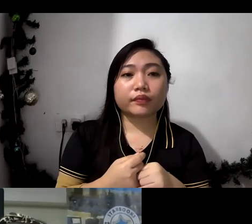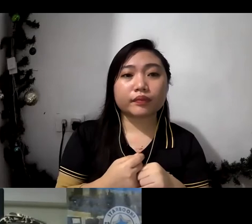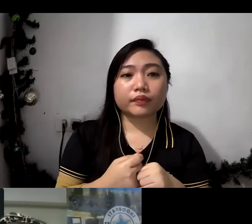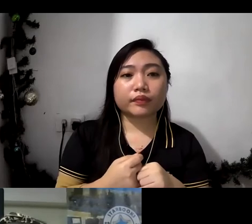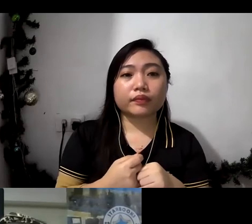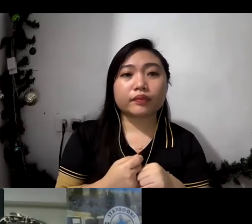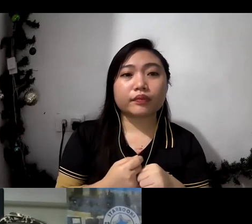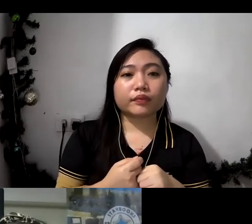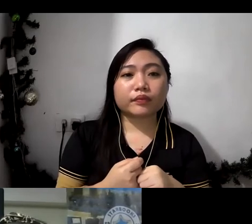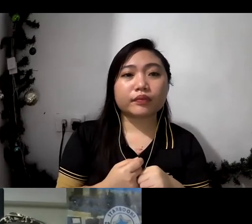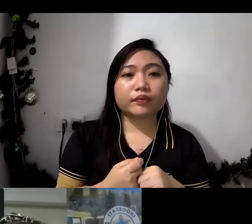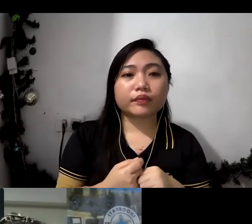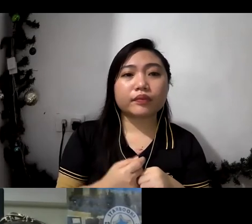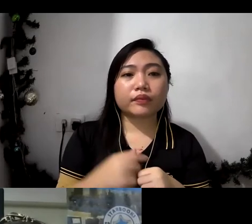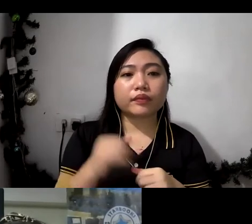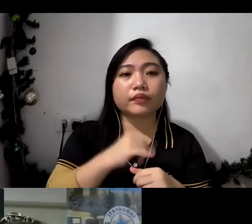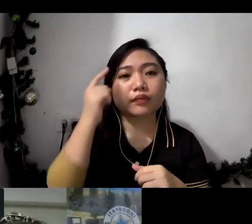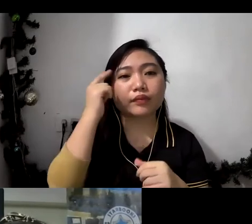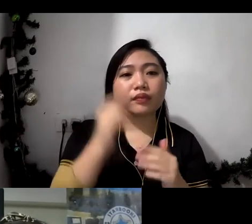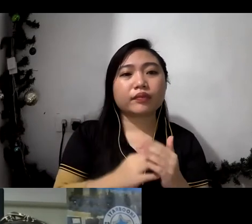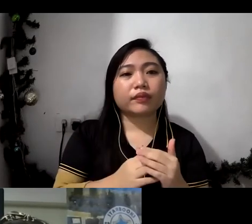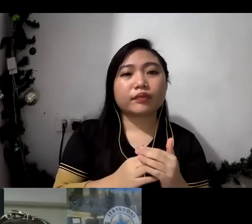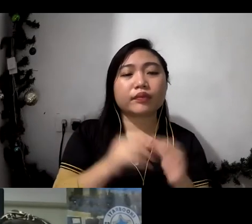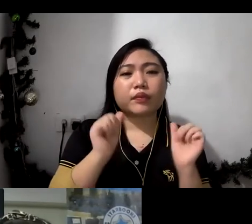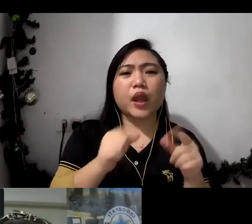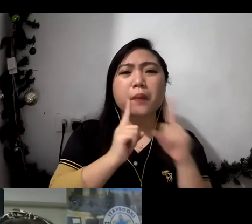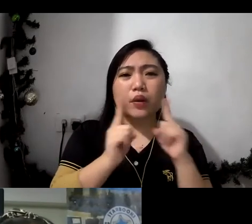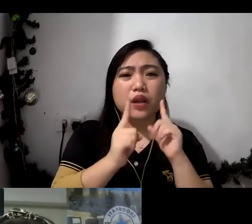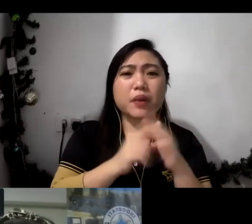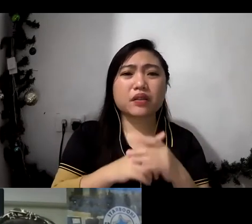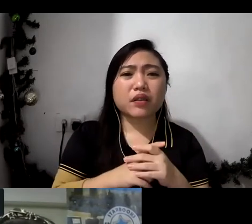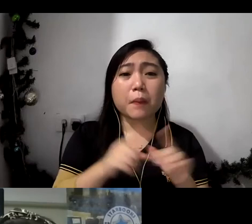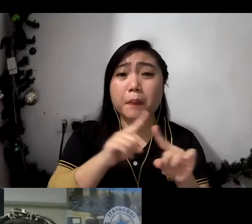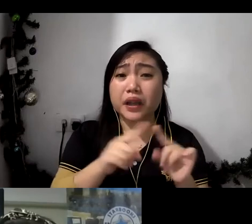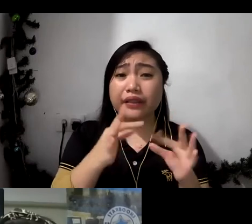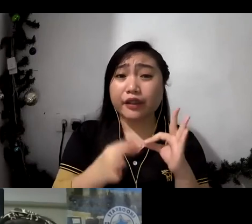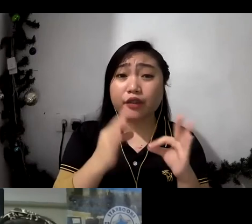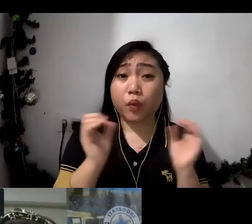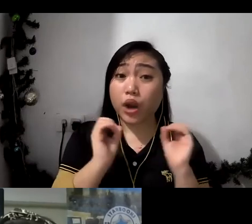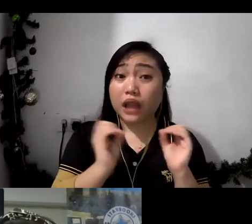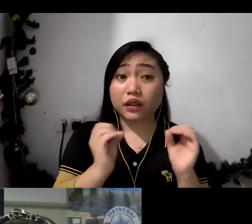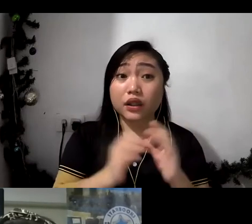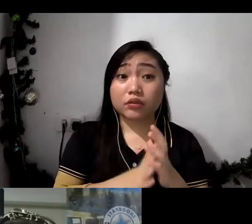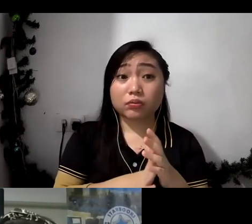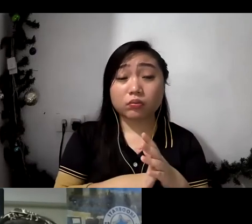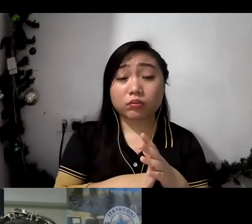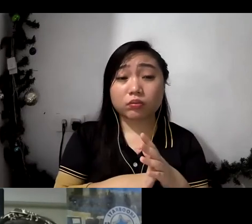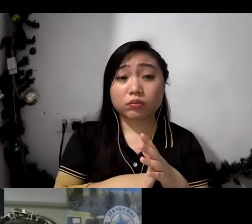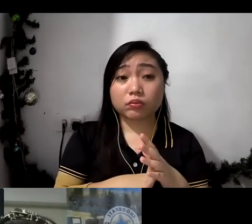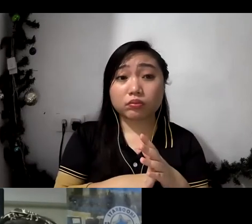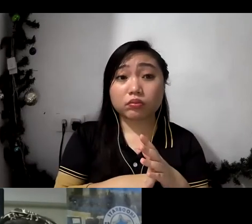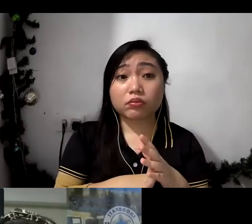kumikita. So I think pwedeng pag-usapan niyo yan na ano, unless, no, unless talagang sinasadya niya